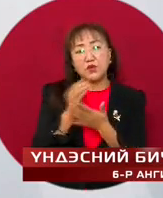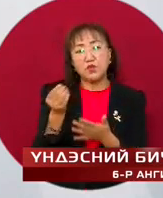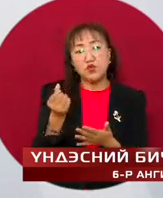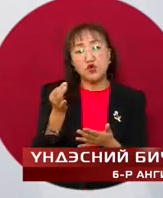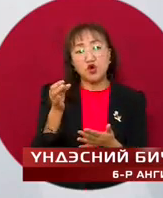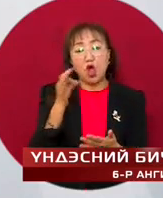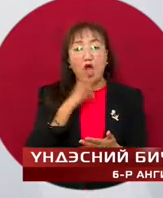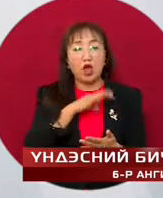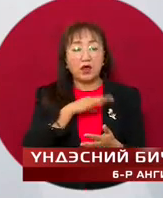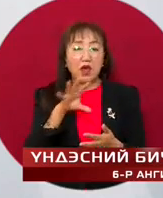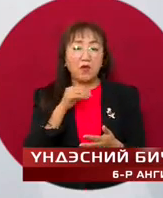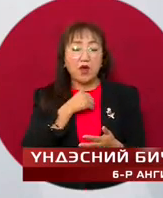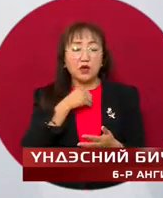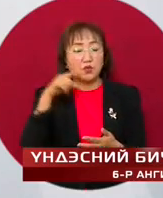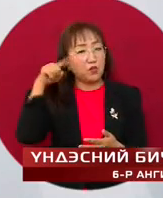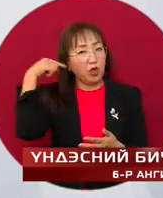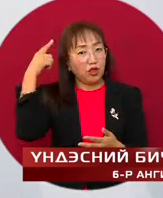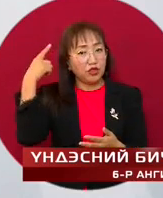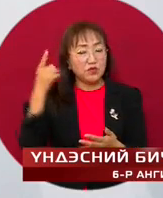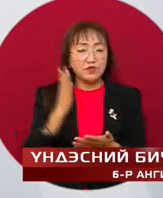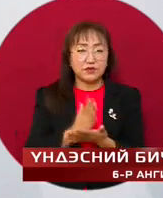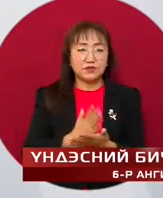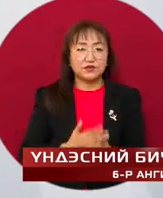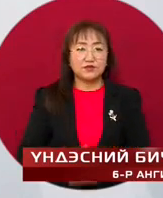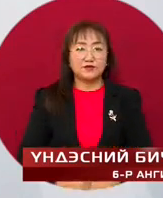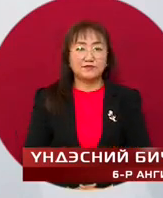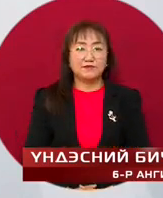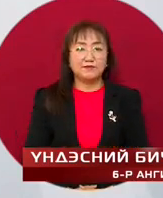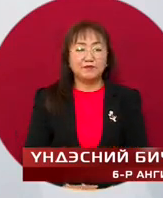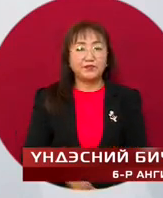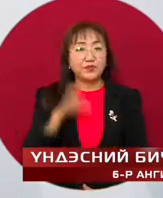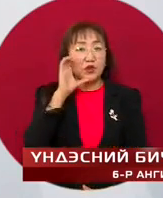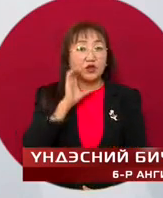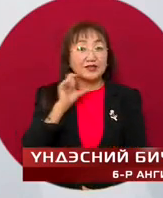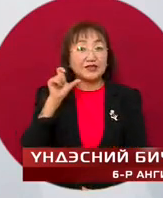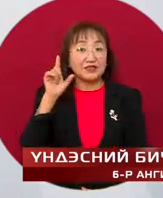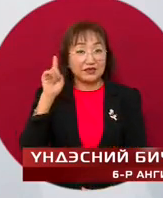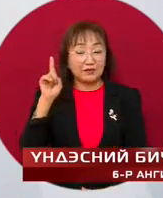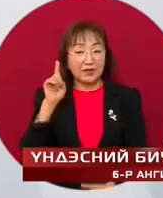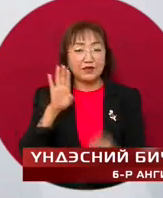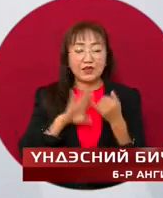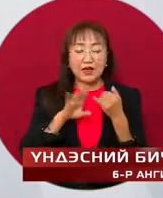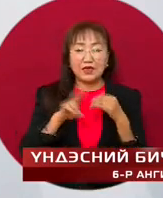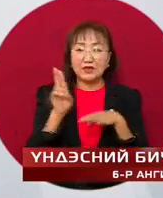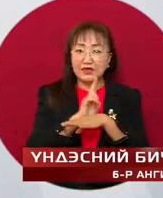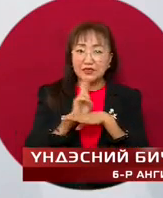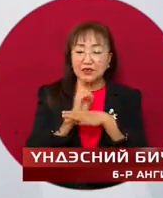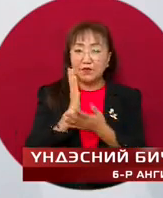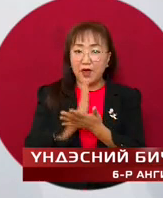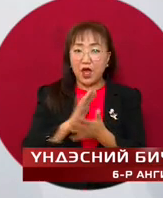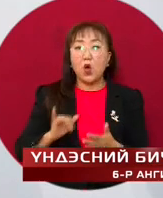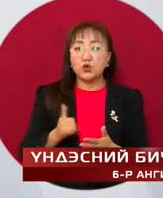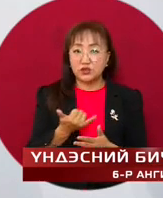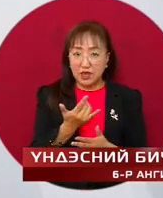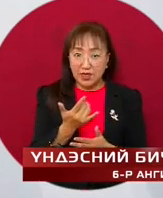бодол эргэлдэж явдаг байжээ. За энэ сонирхолтой их маань дараагийн дасгал дээр байгаа учраас бас гүйцэд